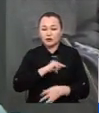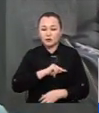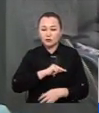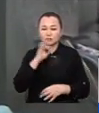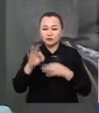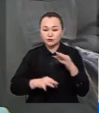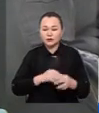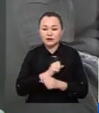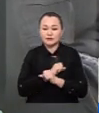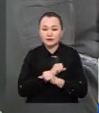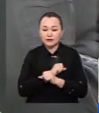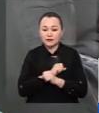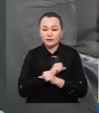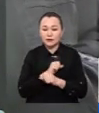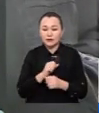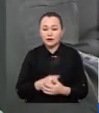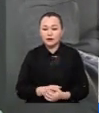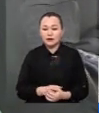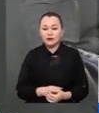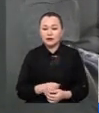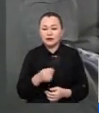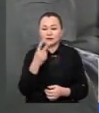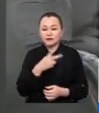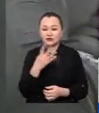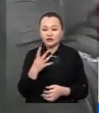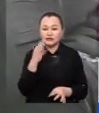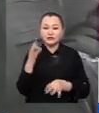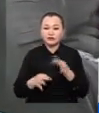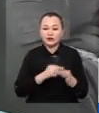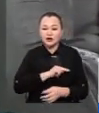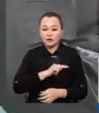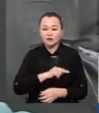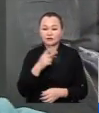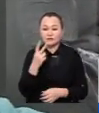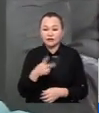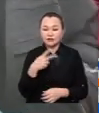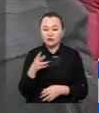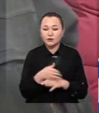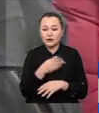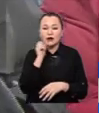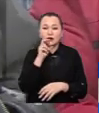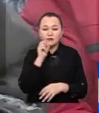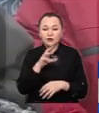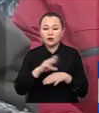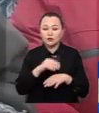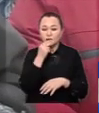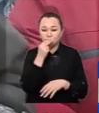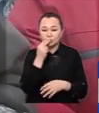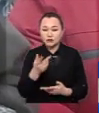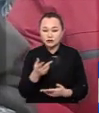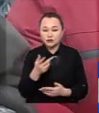сутки отдыхаем, например. Акимат. А 24 часа работаем, ну 2 часа выбираем, обед, ужин.